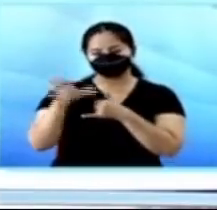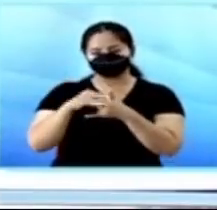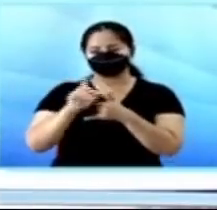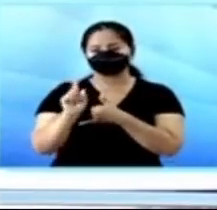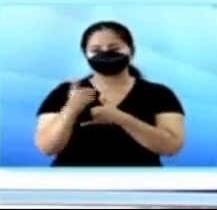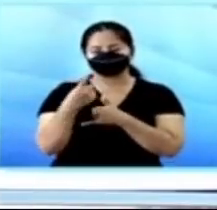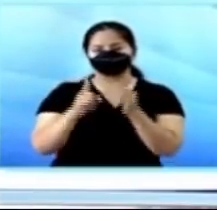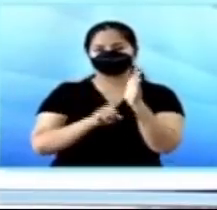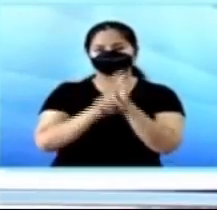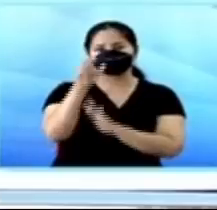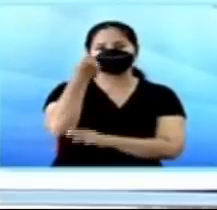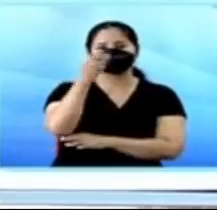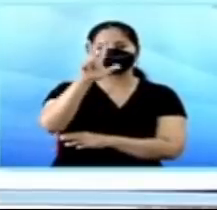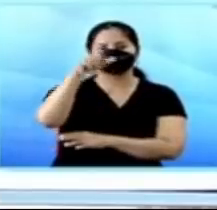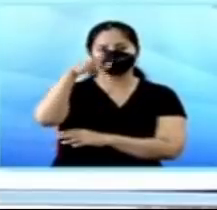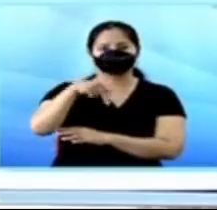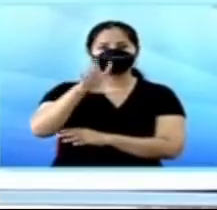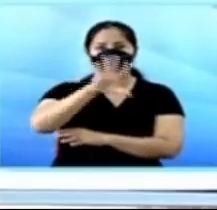ข้ามาสูงถึง